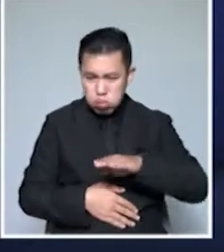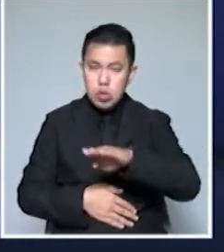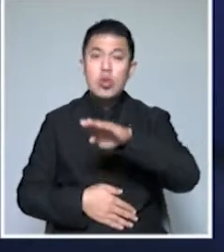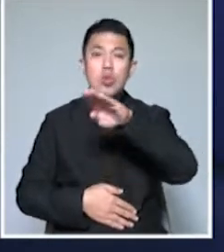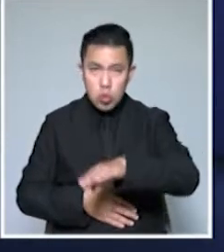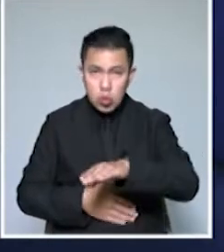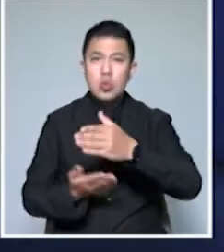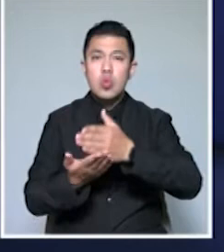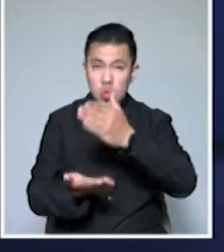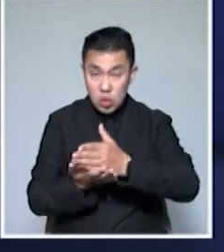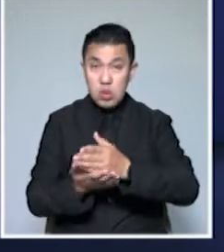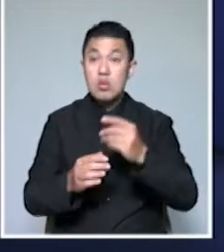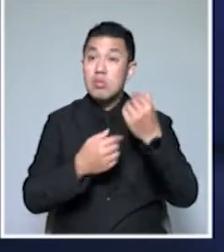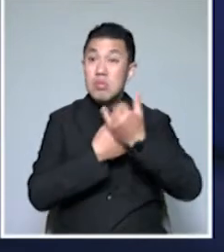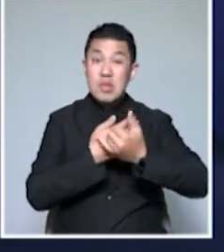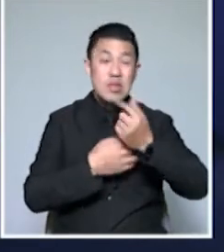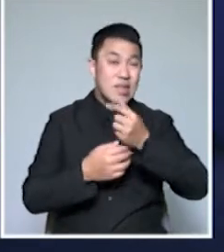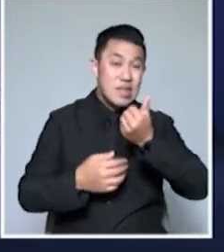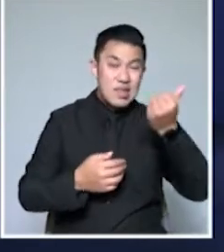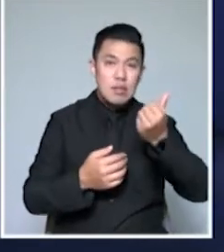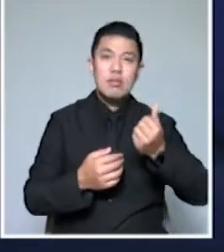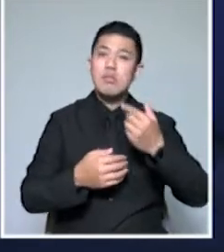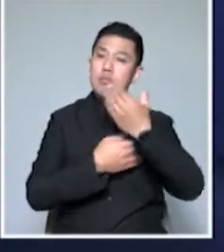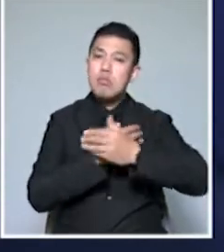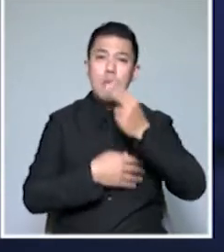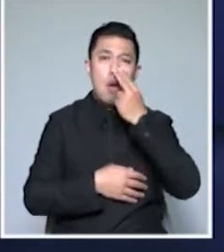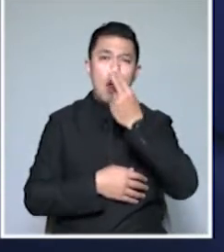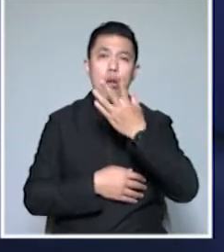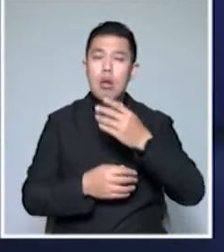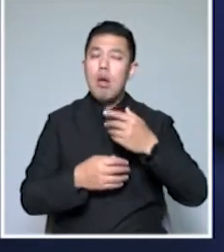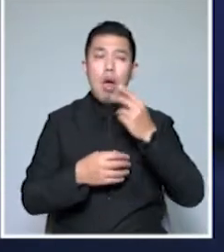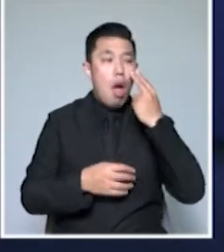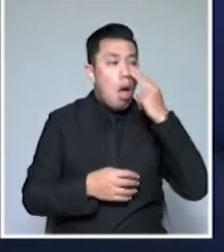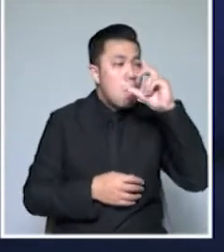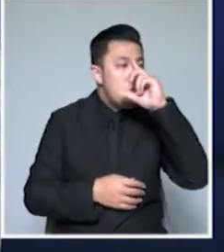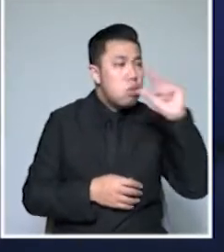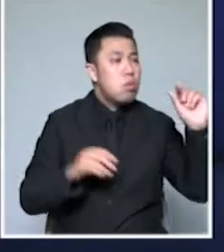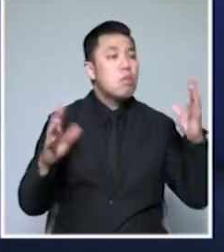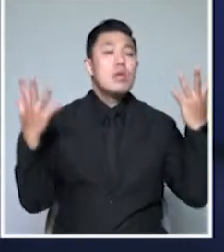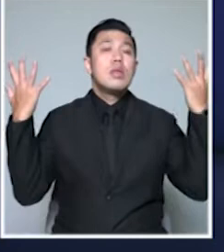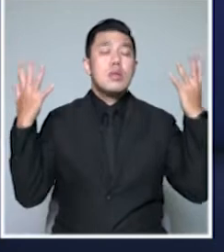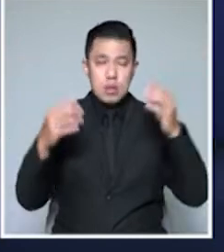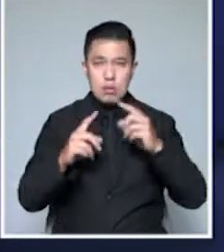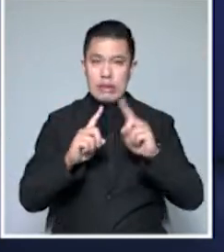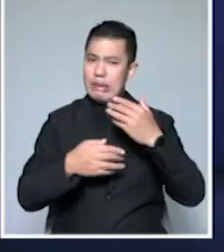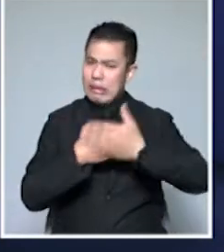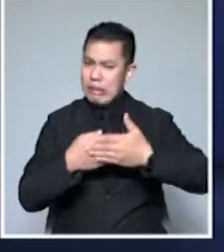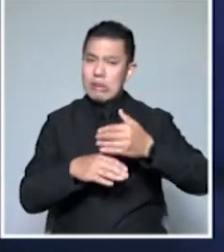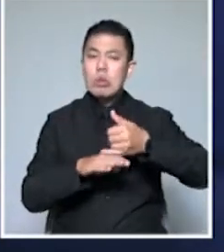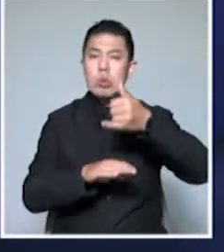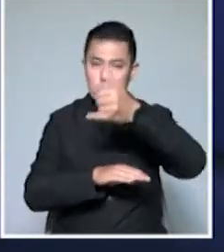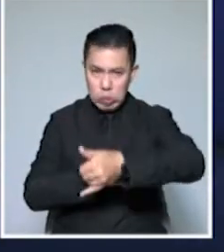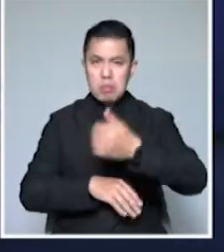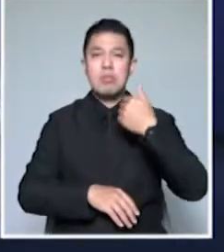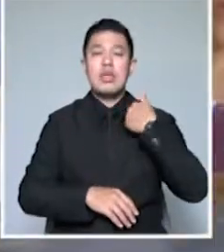บวนรถอื่นนี่แค่วิ่งผ่านผู้โดยสารที่โดยสารมาบนรถอาจจะแค่มองผ่านแล้วก็แล้วกันไปแต่อันนี้ได้ลงสัมผัสบรรยากาศ